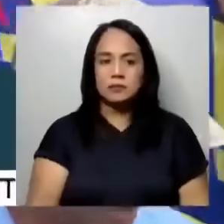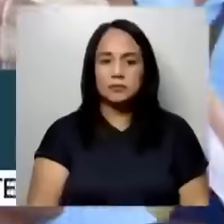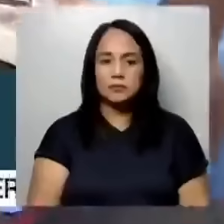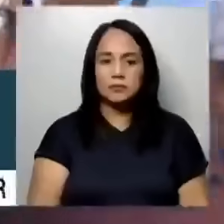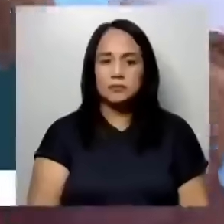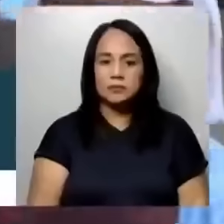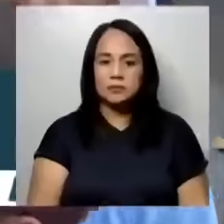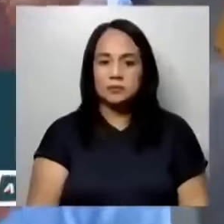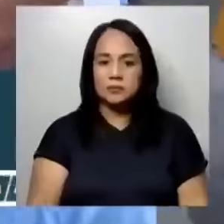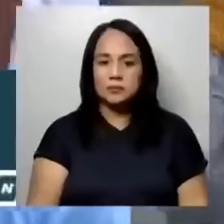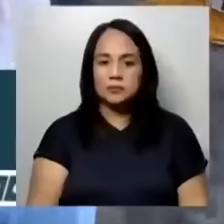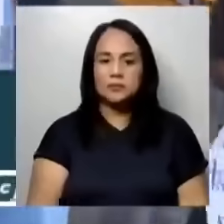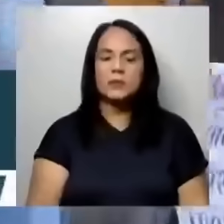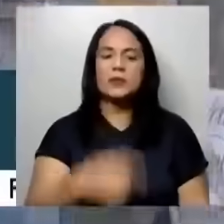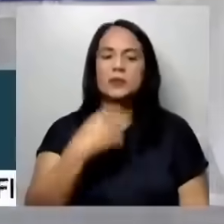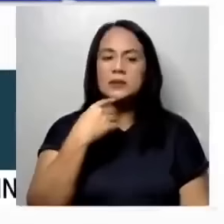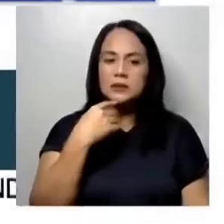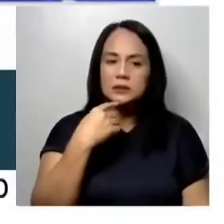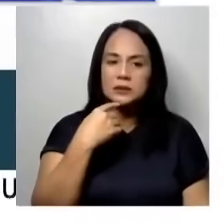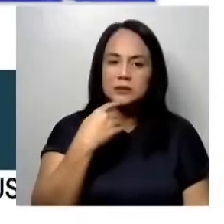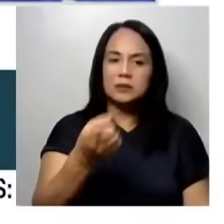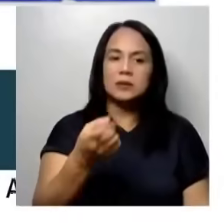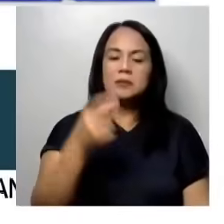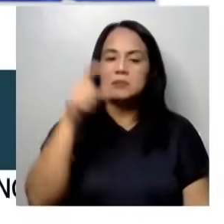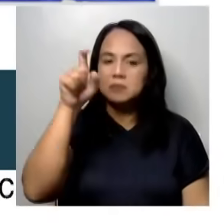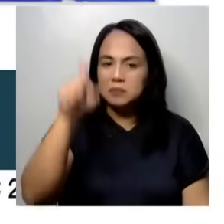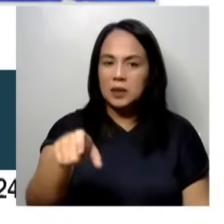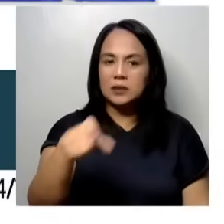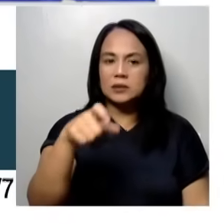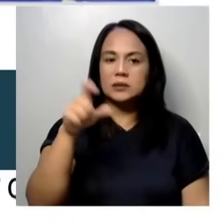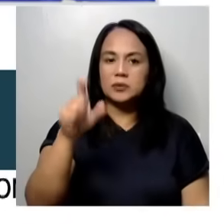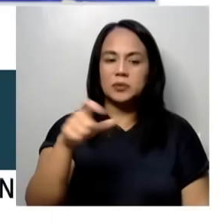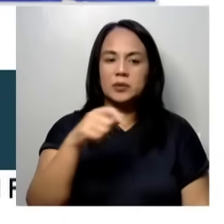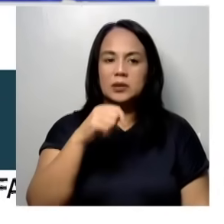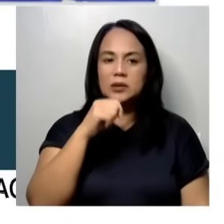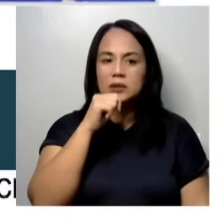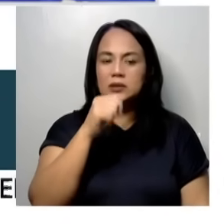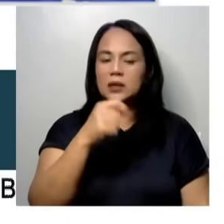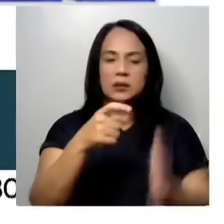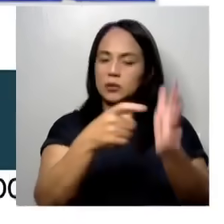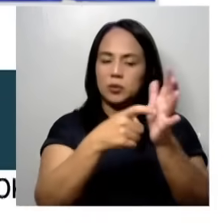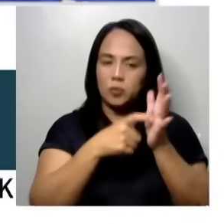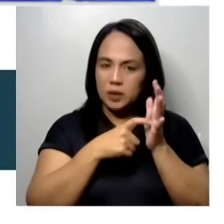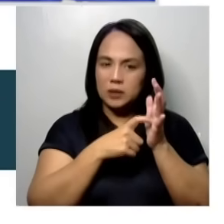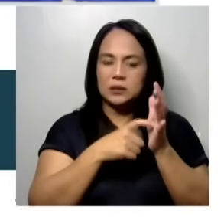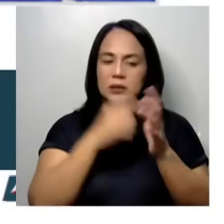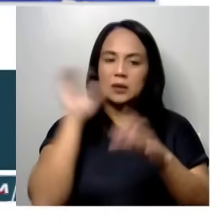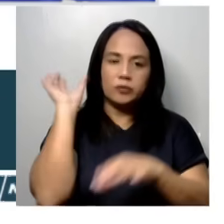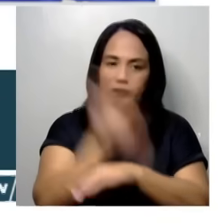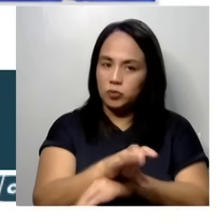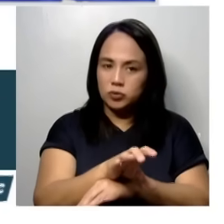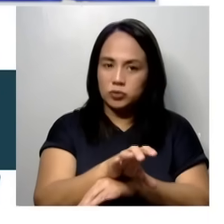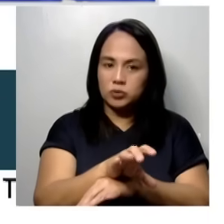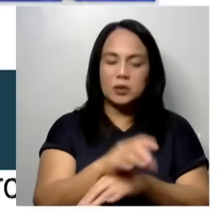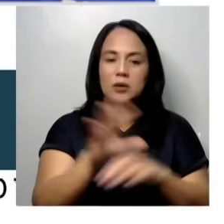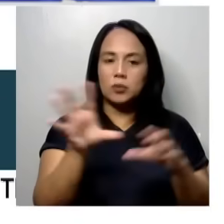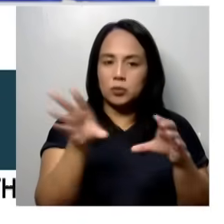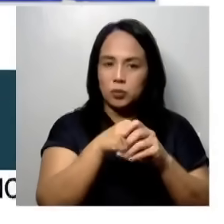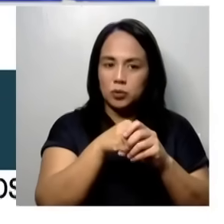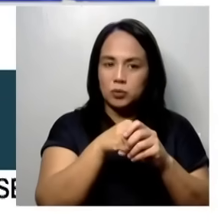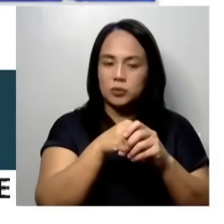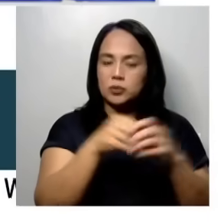Sa ilalim ng Freedom Association ay dapat malinaw na hindi tayo inuobliga, hindi tayo pinupersa na pumasok sa isang andana